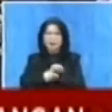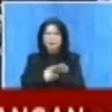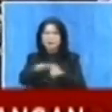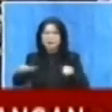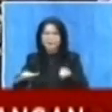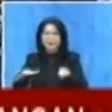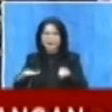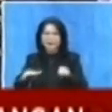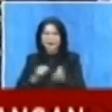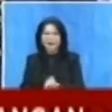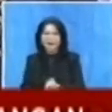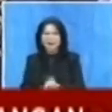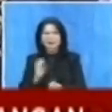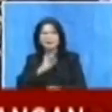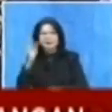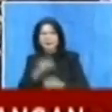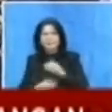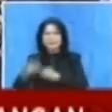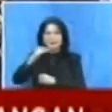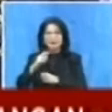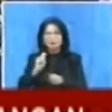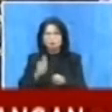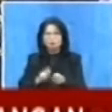hanya pada peningkatan produktivitas,